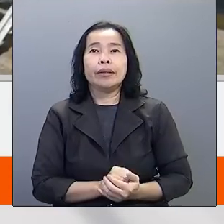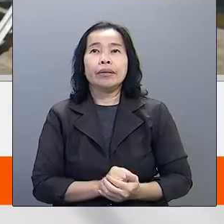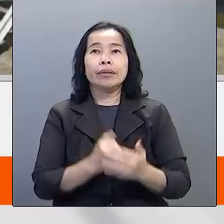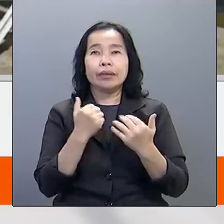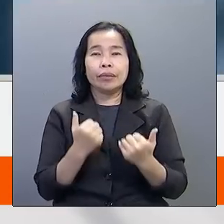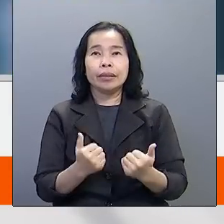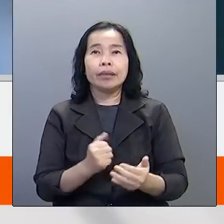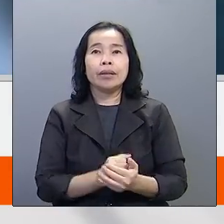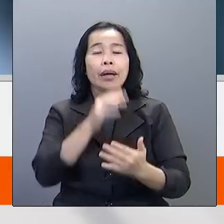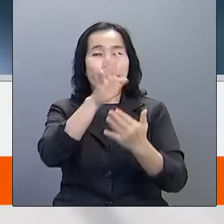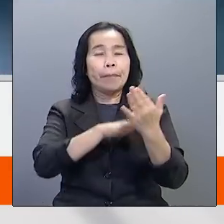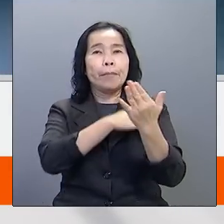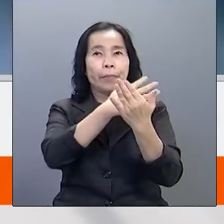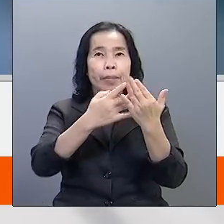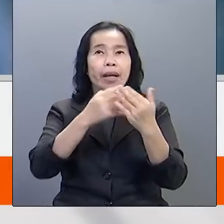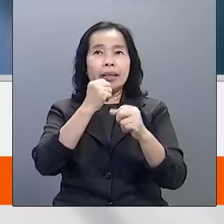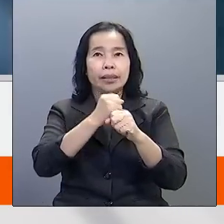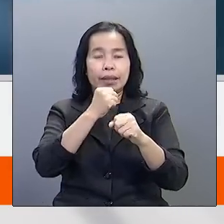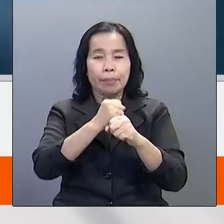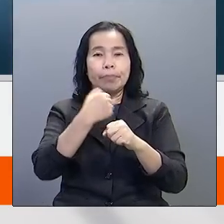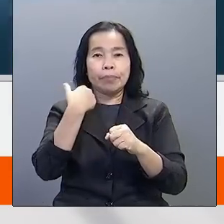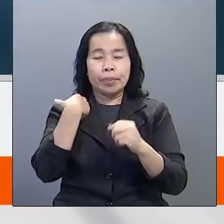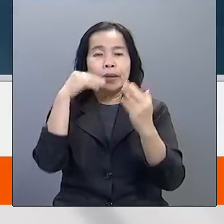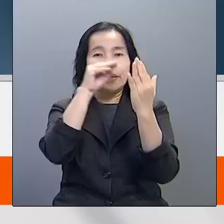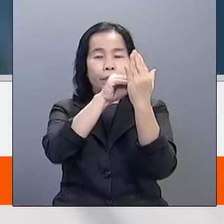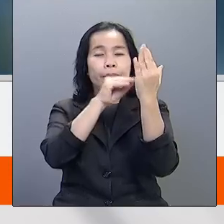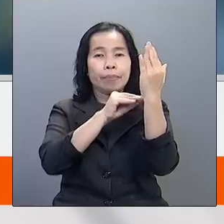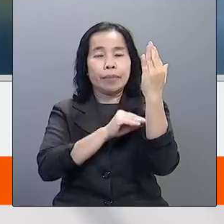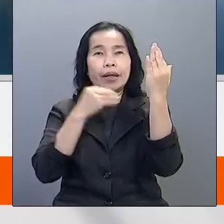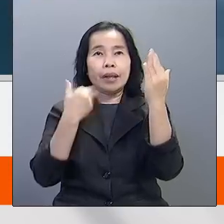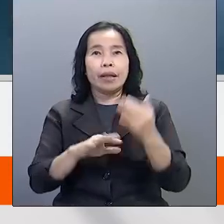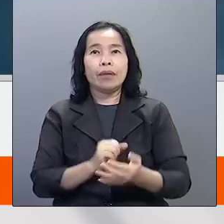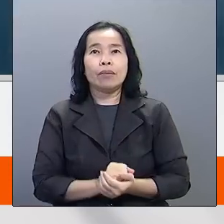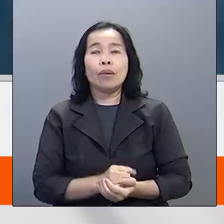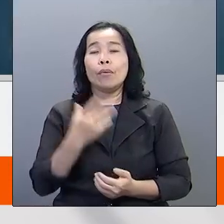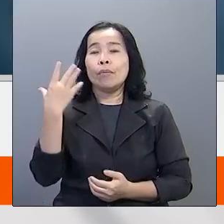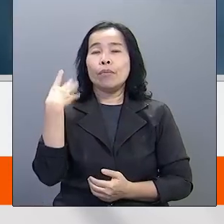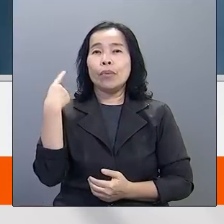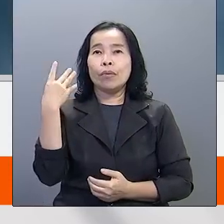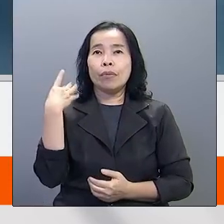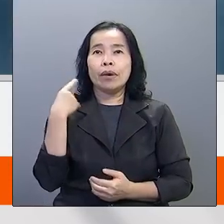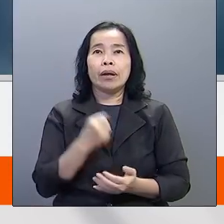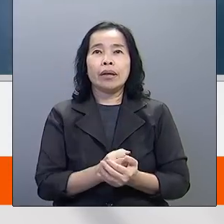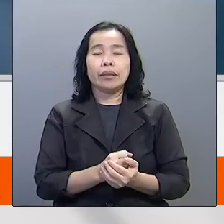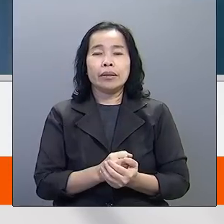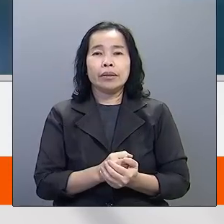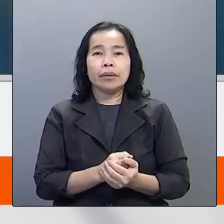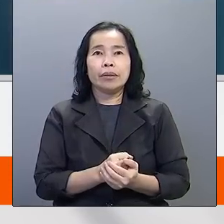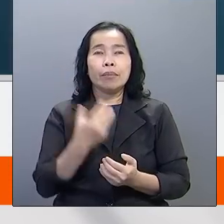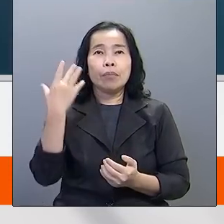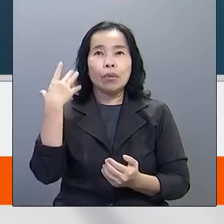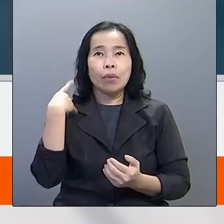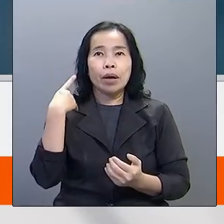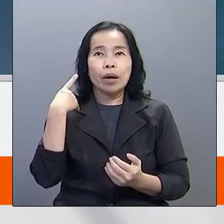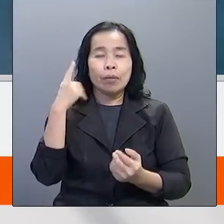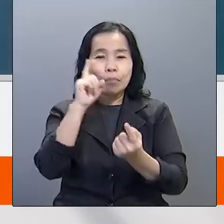อยู่ในแผนการรัตเวนที่เราวางแผนนะครับซึ่งจากพื้นที่เมื่อวานเราได้ค้นพบมาผู้สูญหายจำ